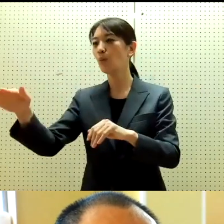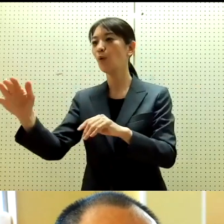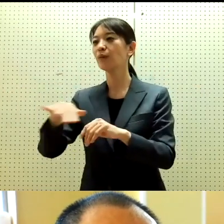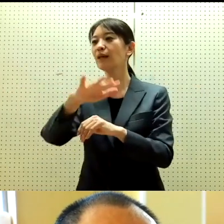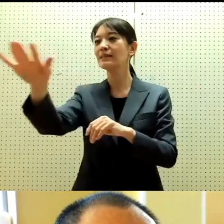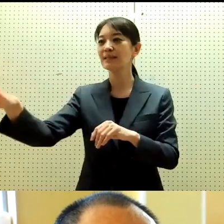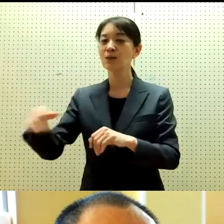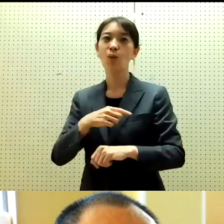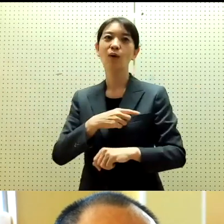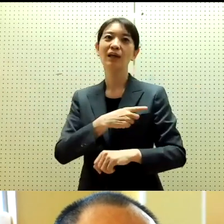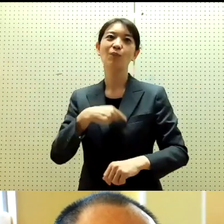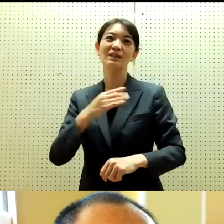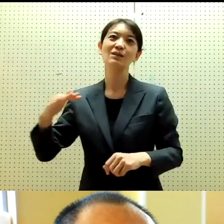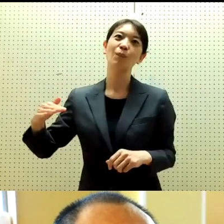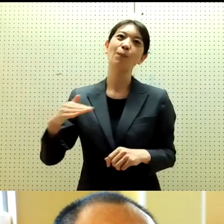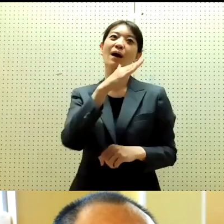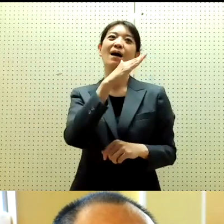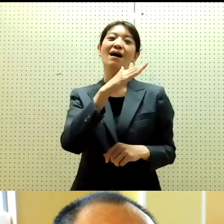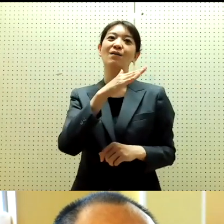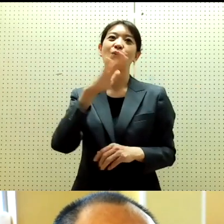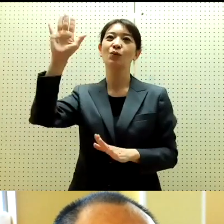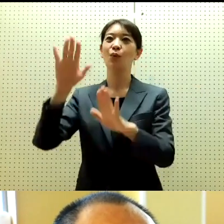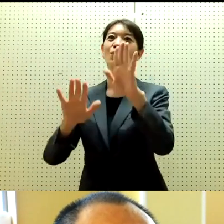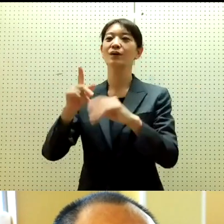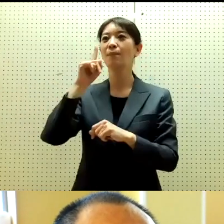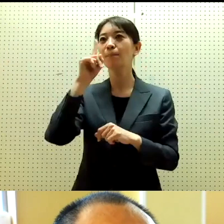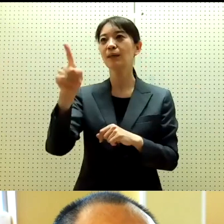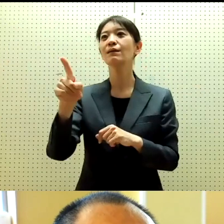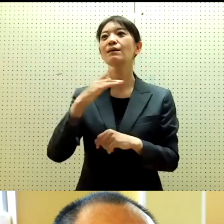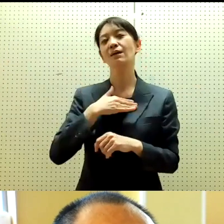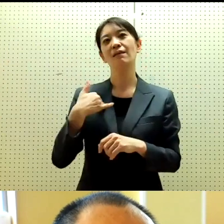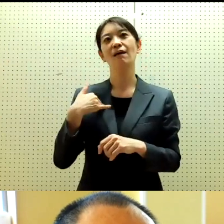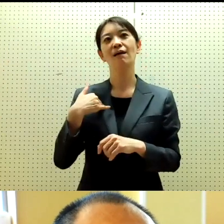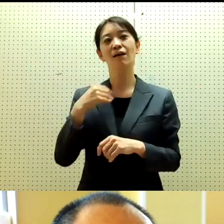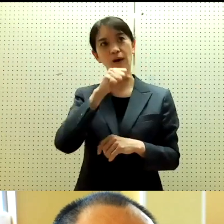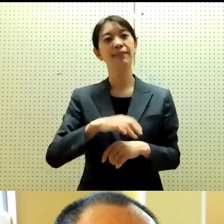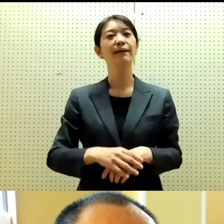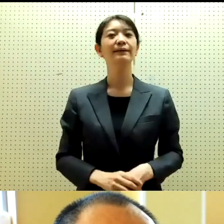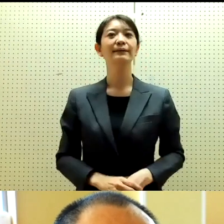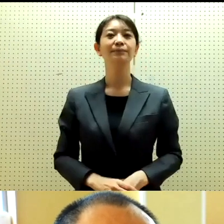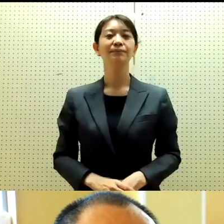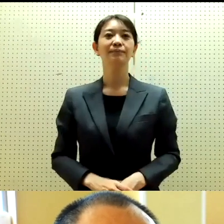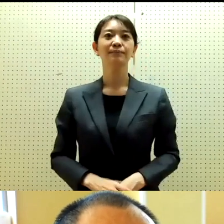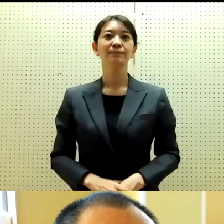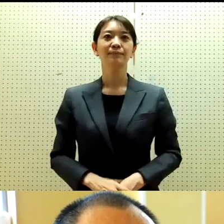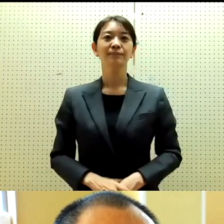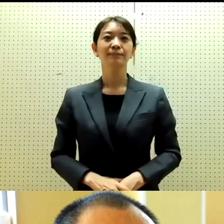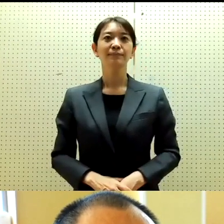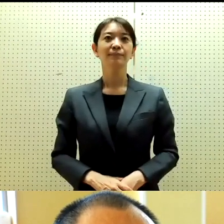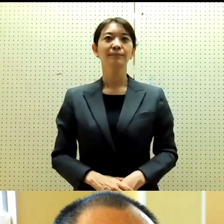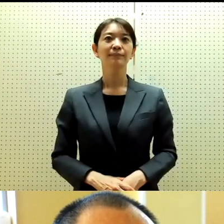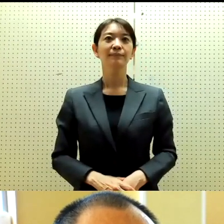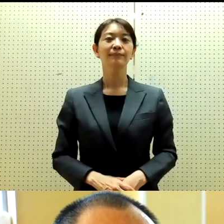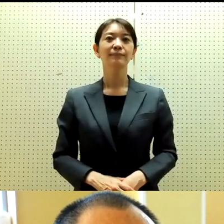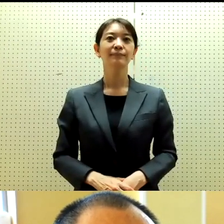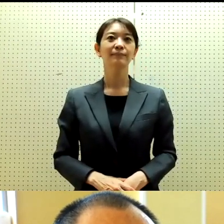たちがやったよってものが前面に出てきているようなそんな内容だったかなと思うんですね。でそこで、まずはですね